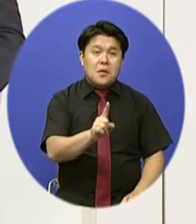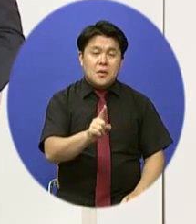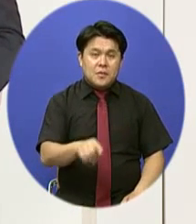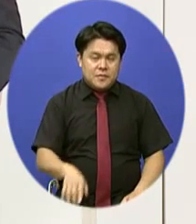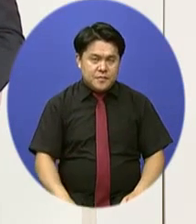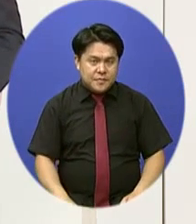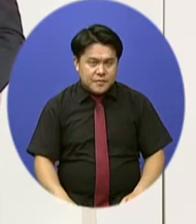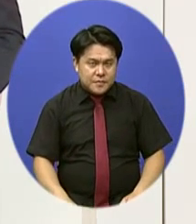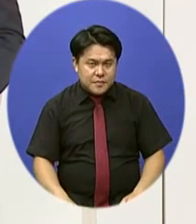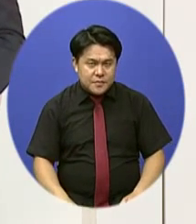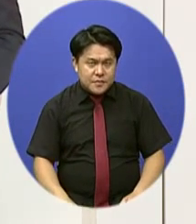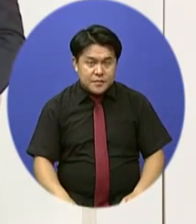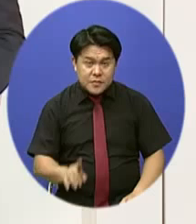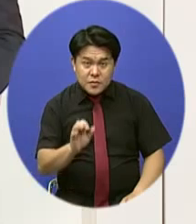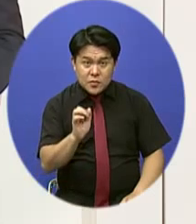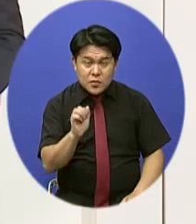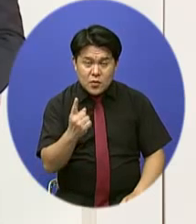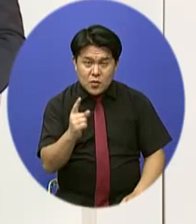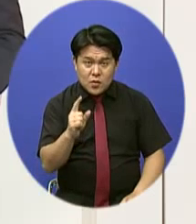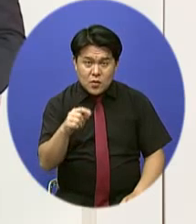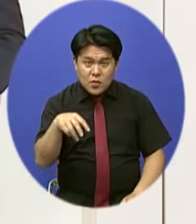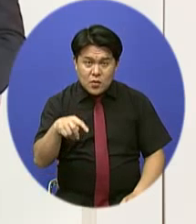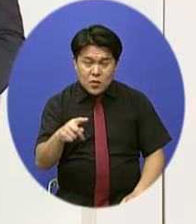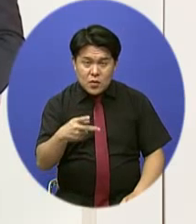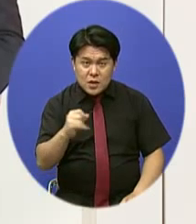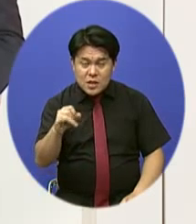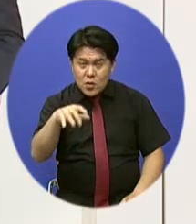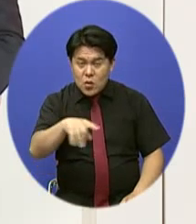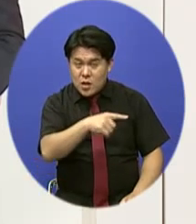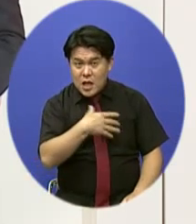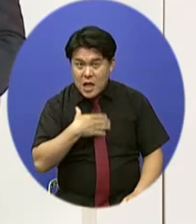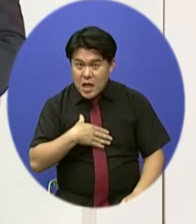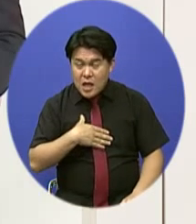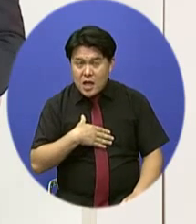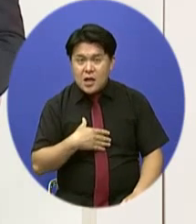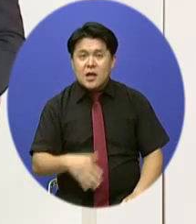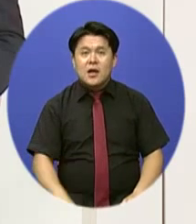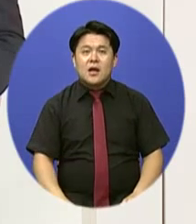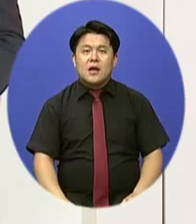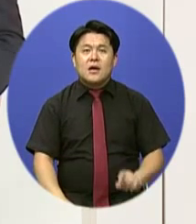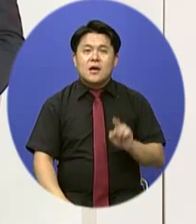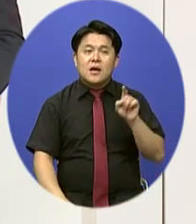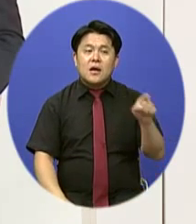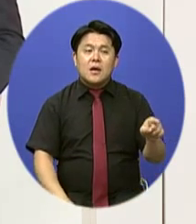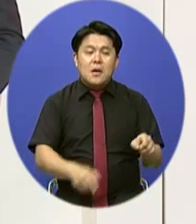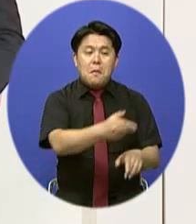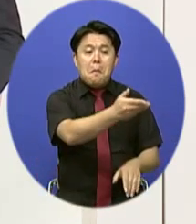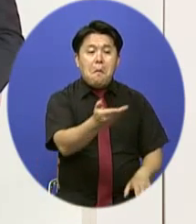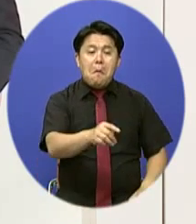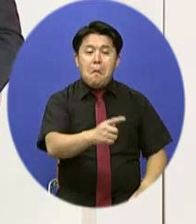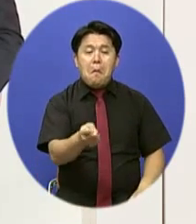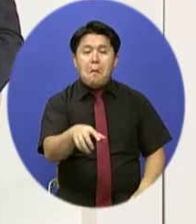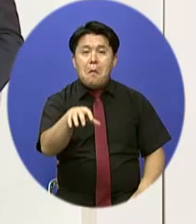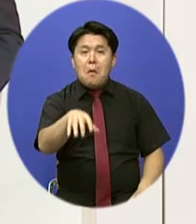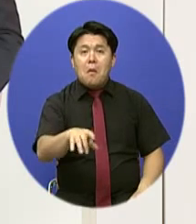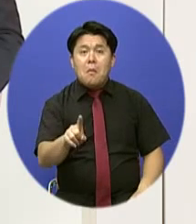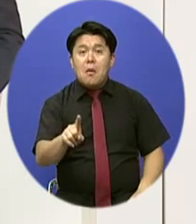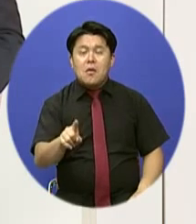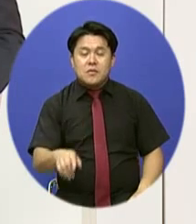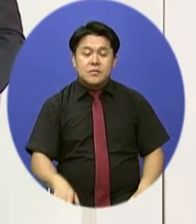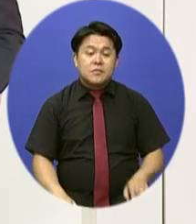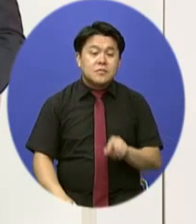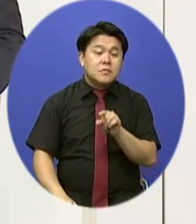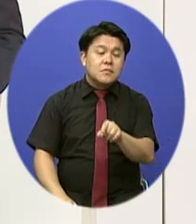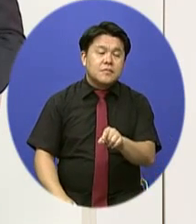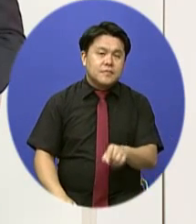되는데 네. 오전이 네. 아세요? 네네. 오전이 아세요? 아. 네 알죠. 거기 개울 옆에 예. 이렇게 있는데 거기